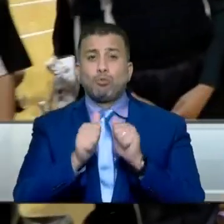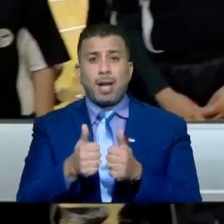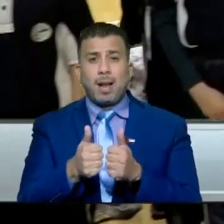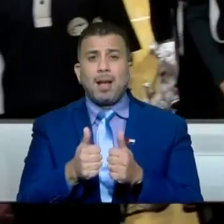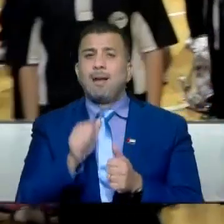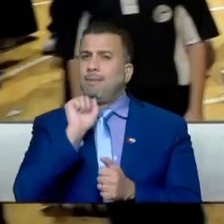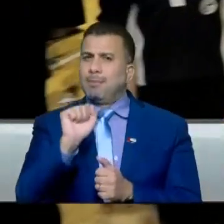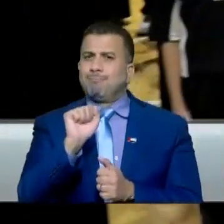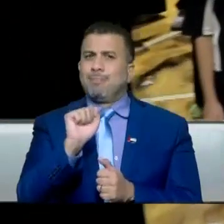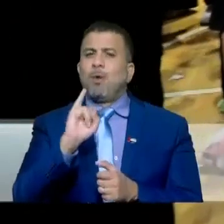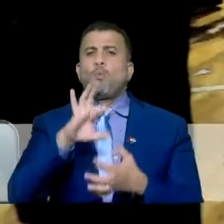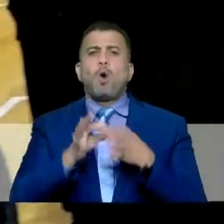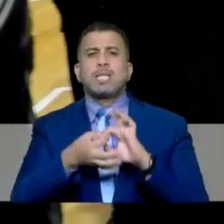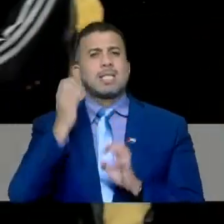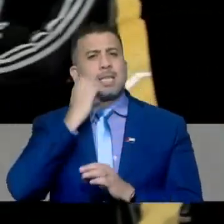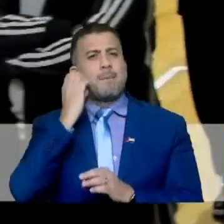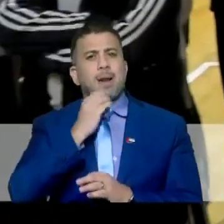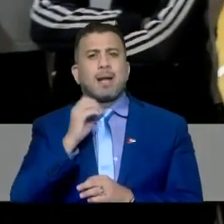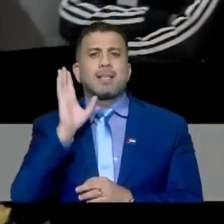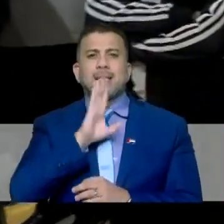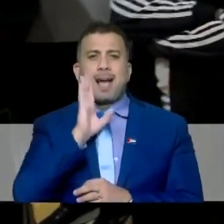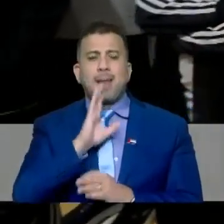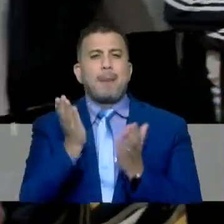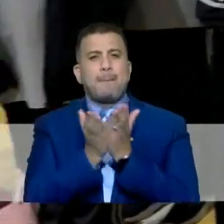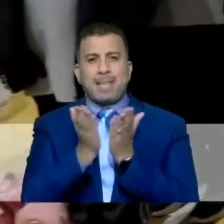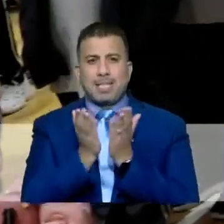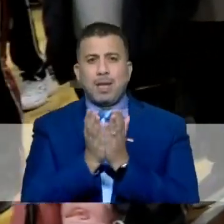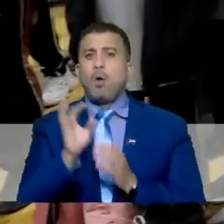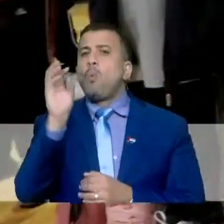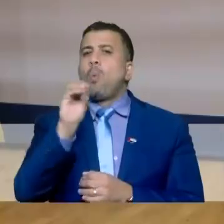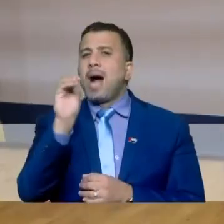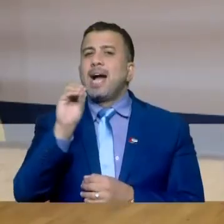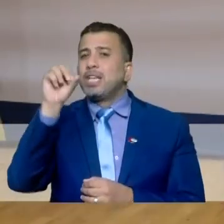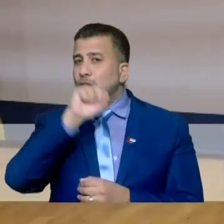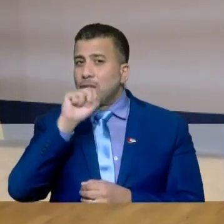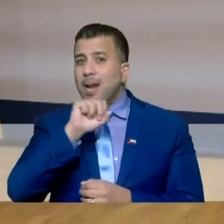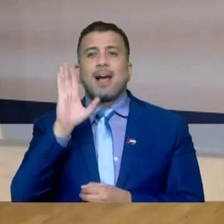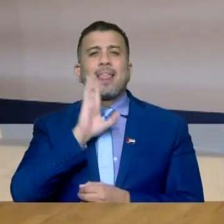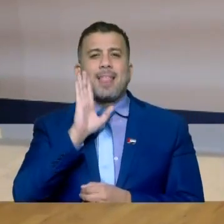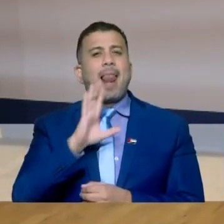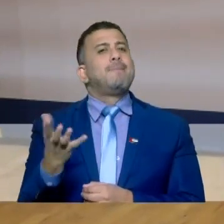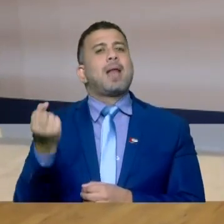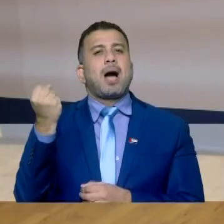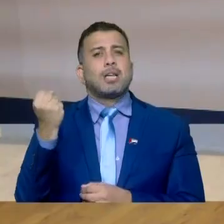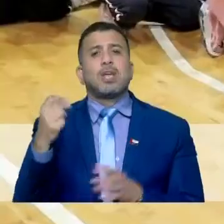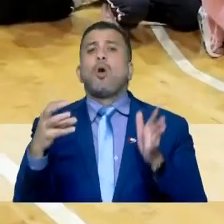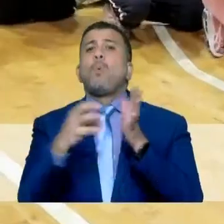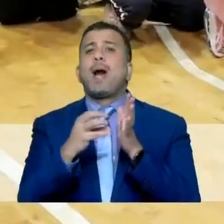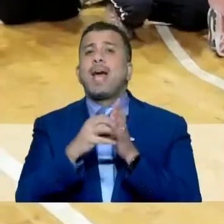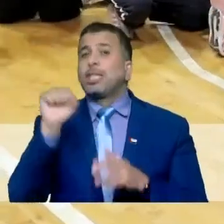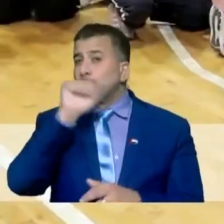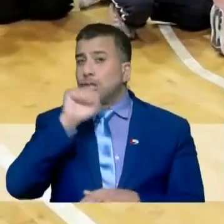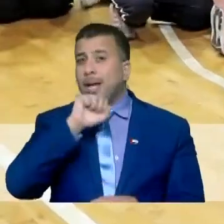والمشاركه في الحدث ومنها مؤسسه الامارات للتعليم المدرسي وهيئه رقه للتعليم